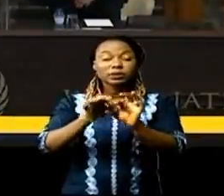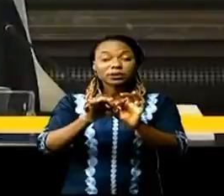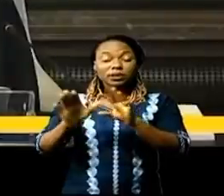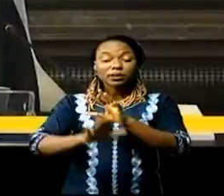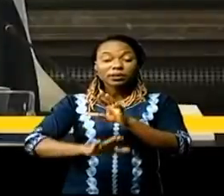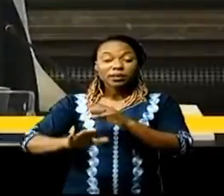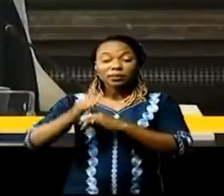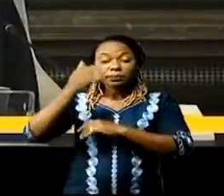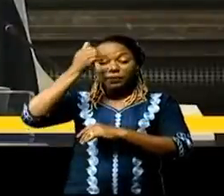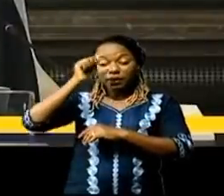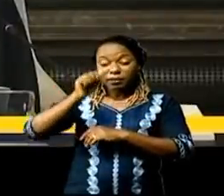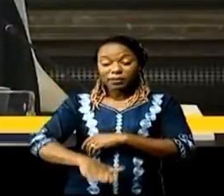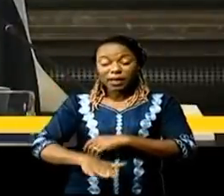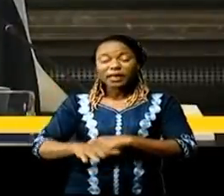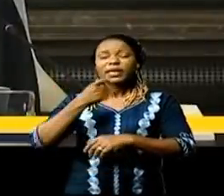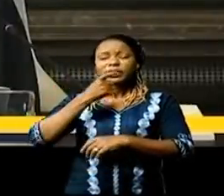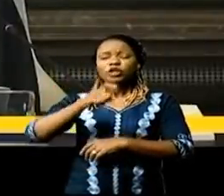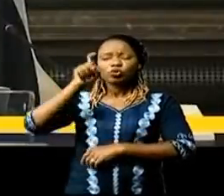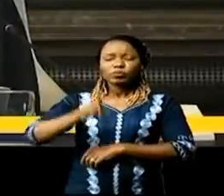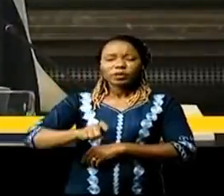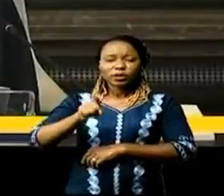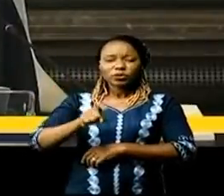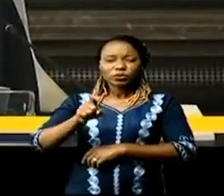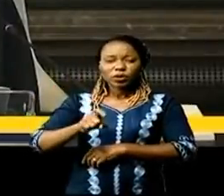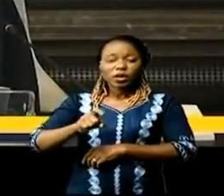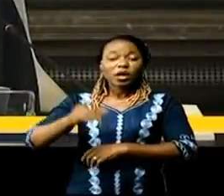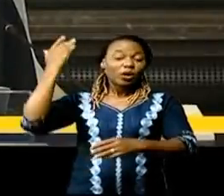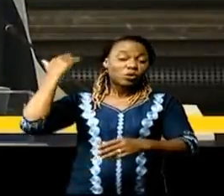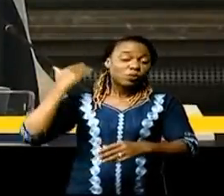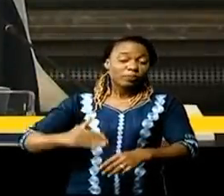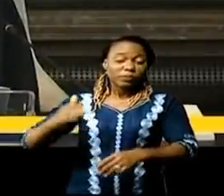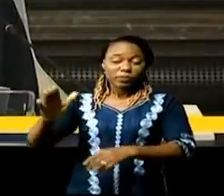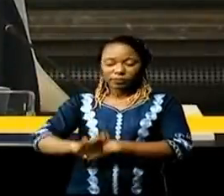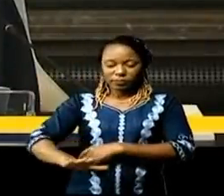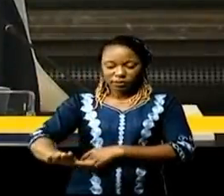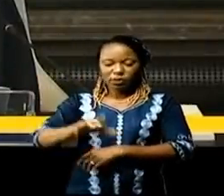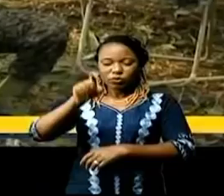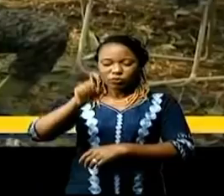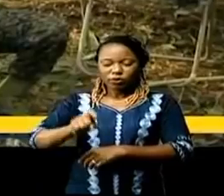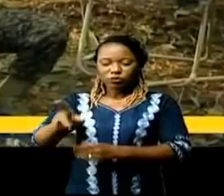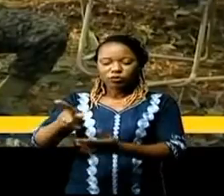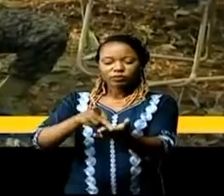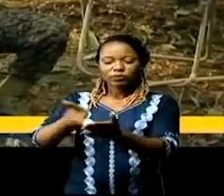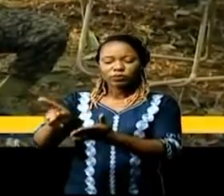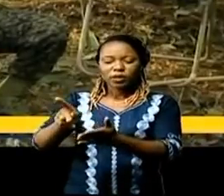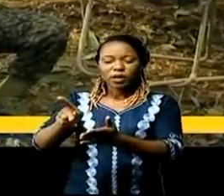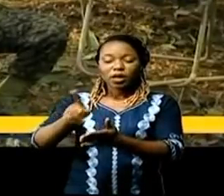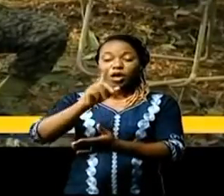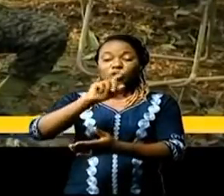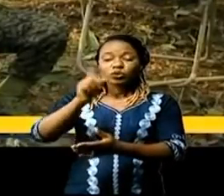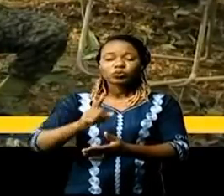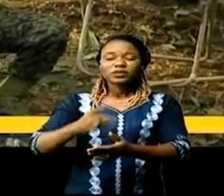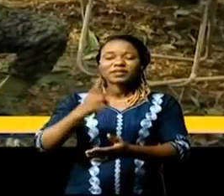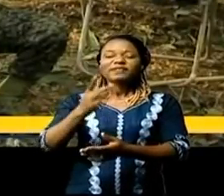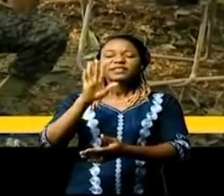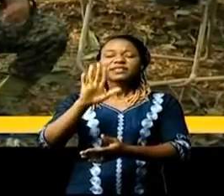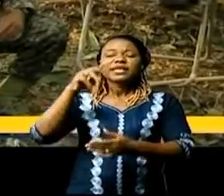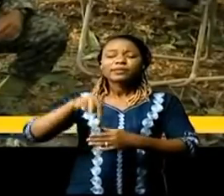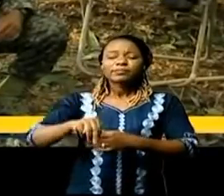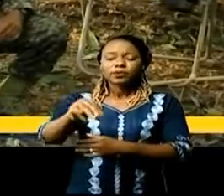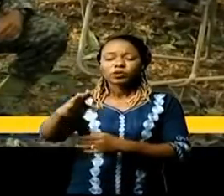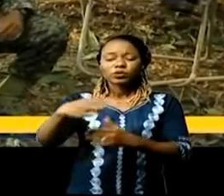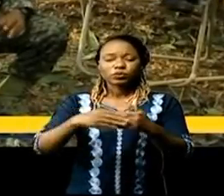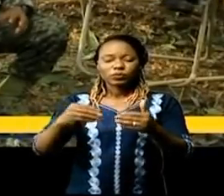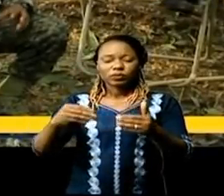a estimé que l'Ouganda devait verser à la RDC 325 millions de dollars américains, répartis comme suit. 225